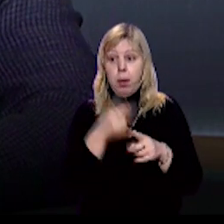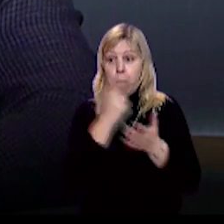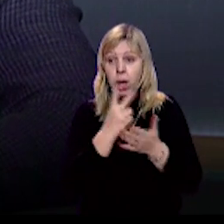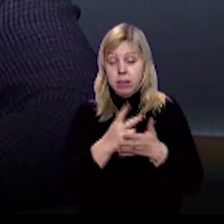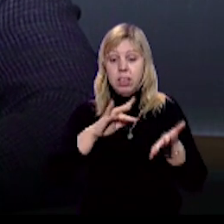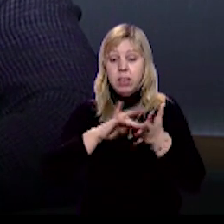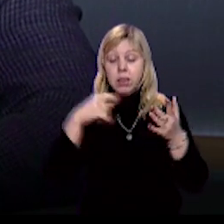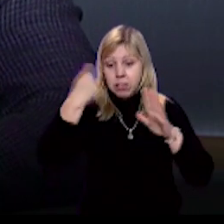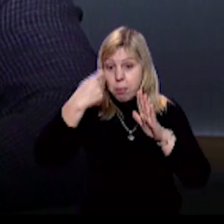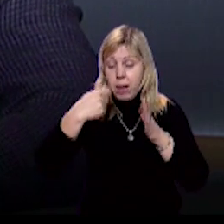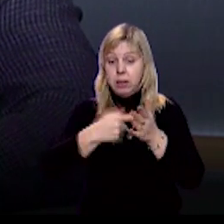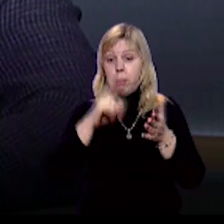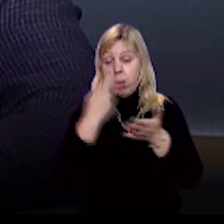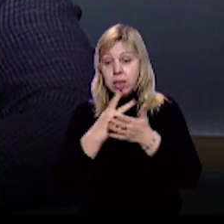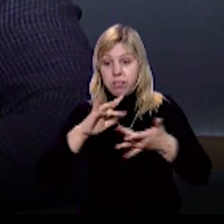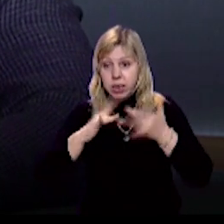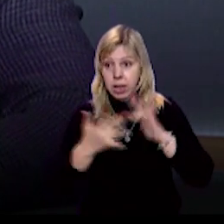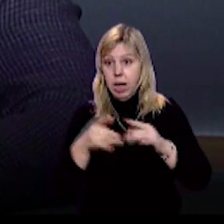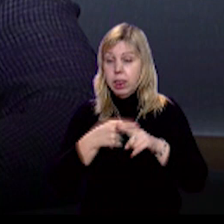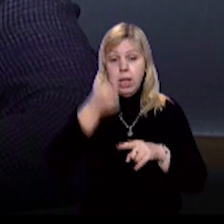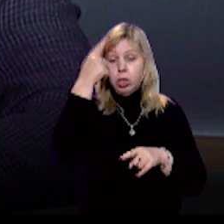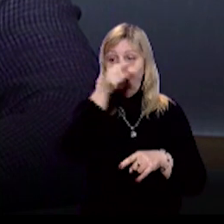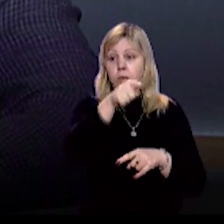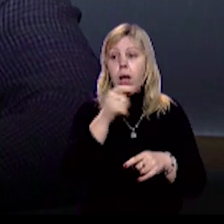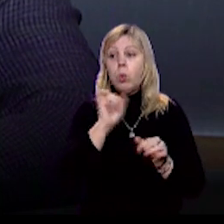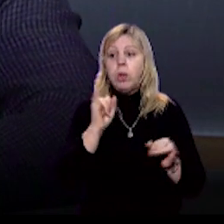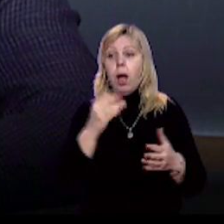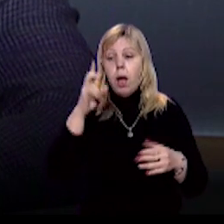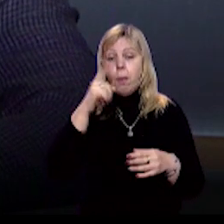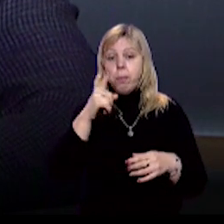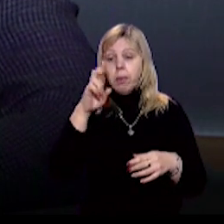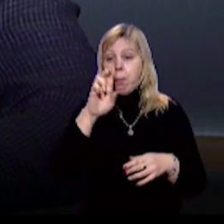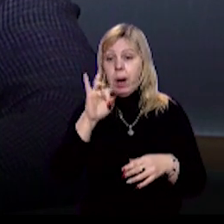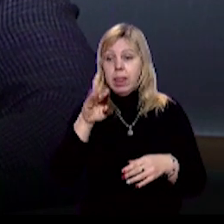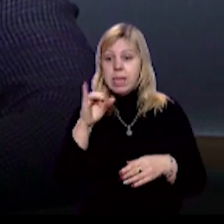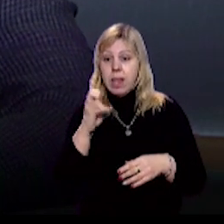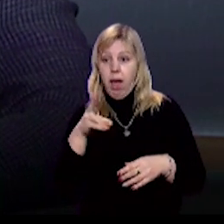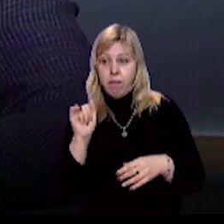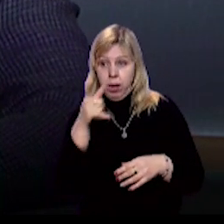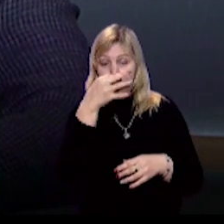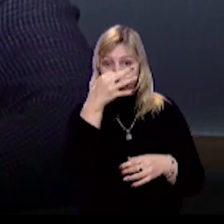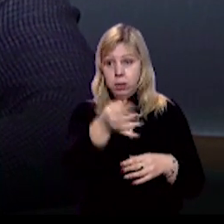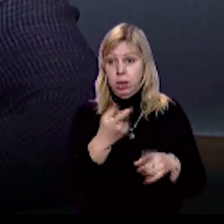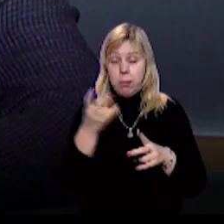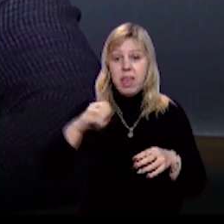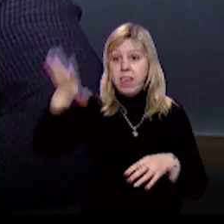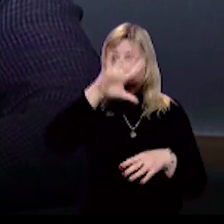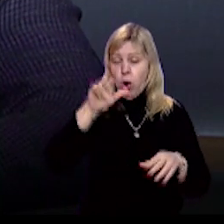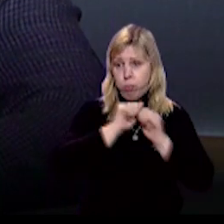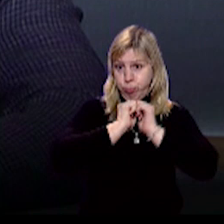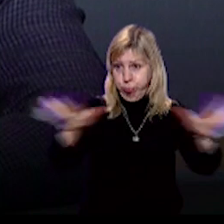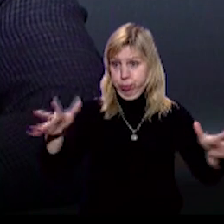в інтернеті, це треба показувати не словакам, а туди може в Братиславу відправляти. Я думаю, треба кудись у Європу